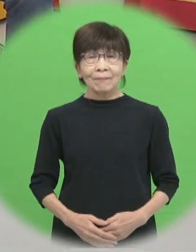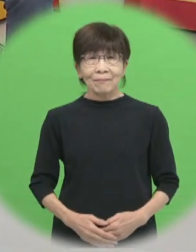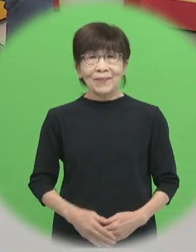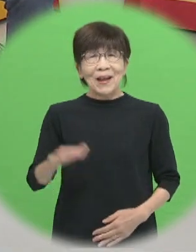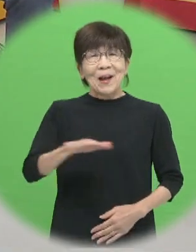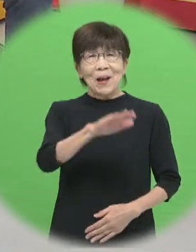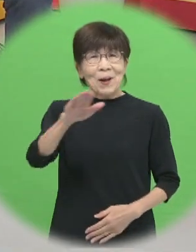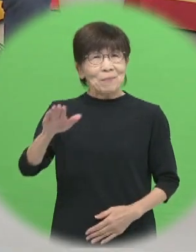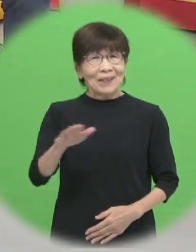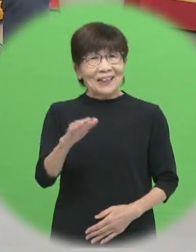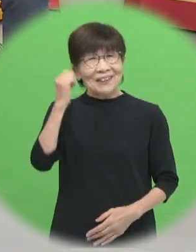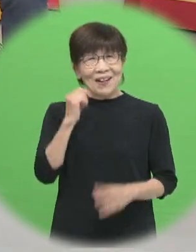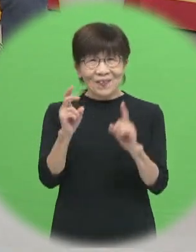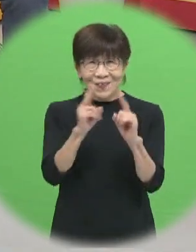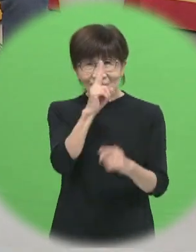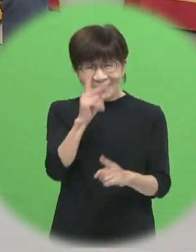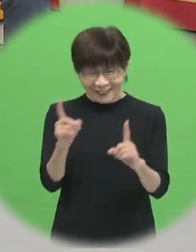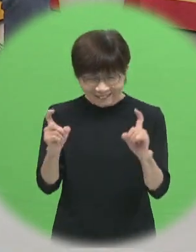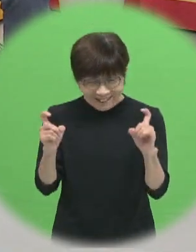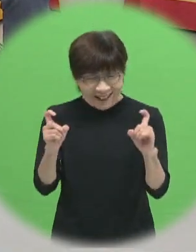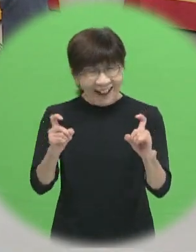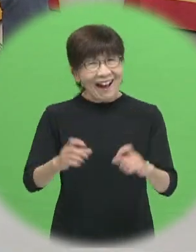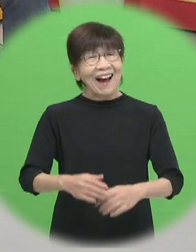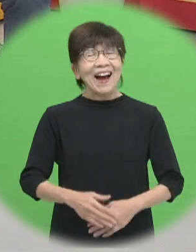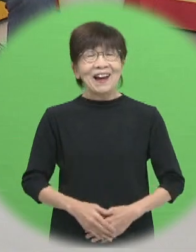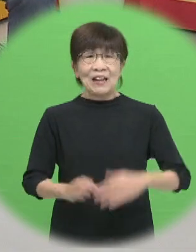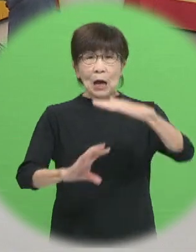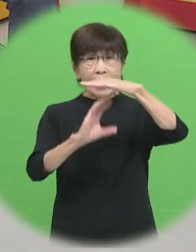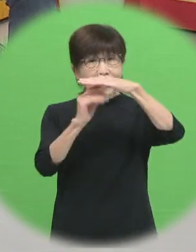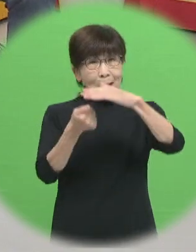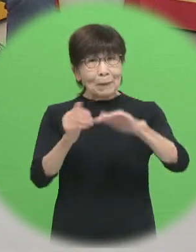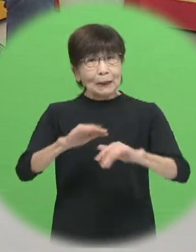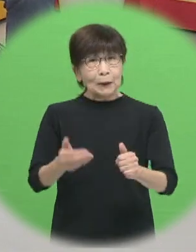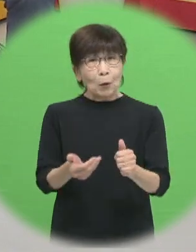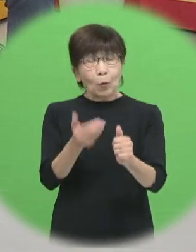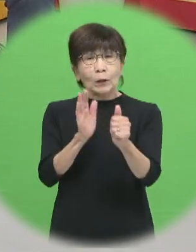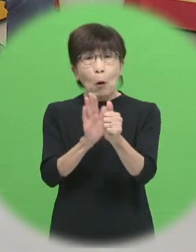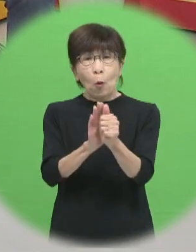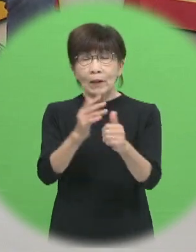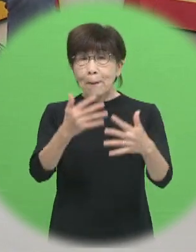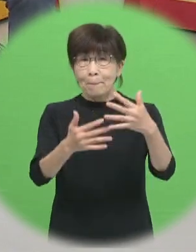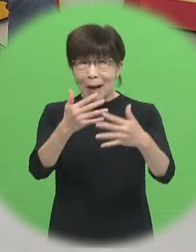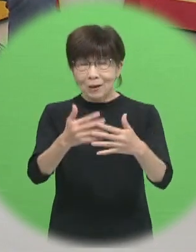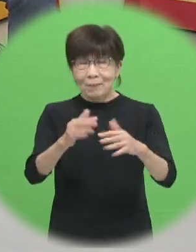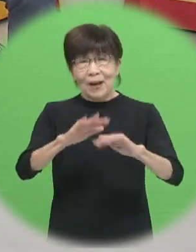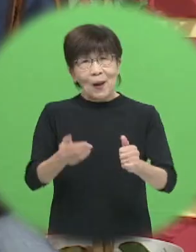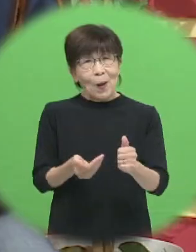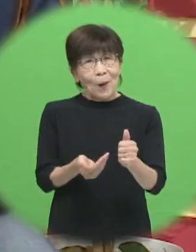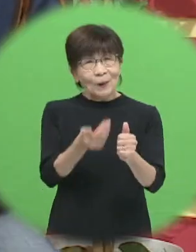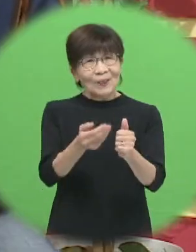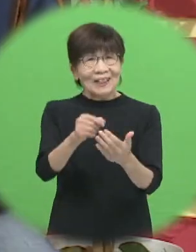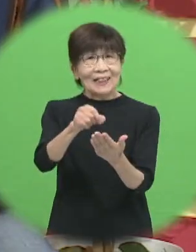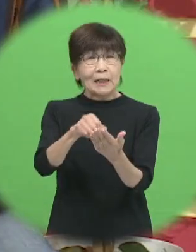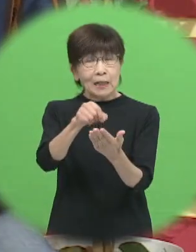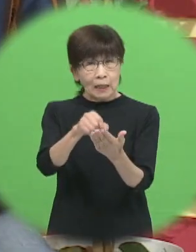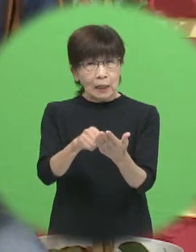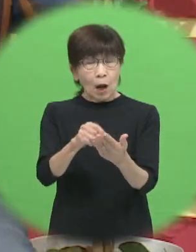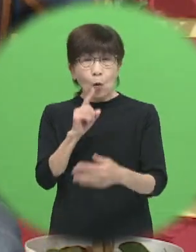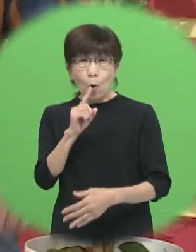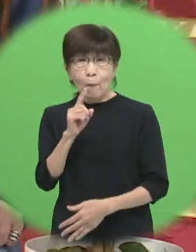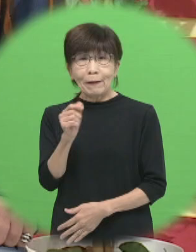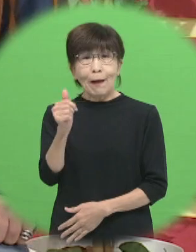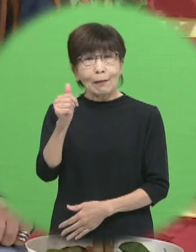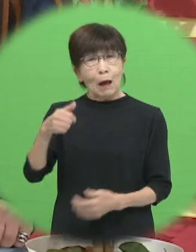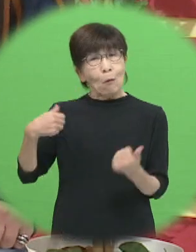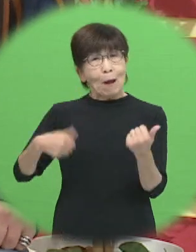皆さんこんにちは。山梨の子育て応援番組子育て日記です。番組コメンテーターはミ